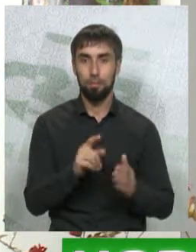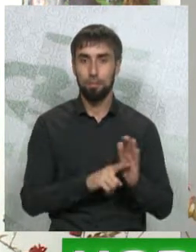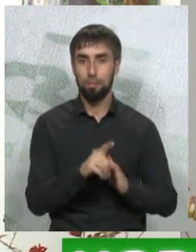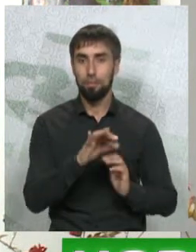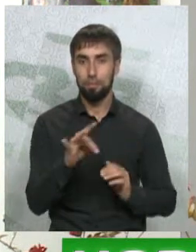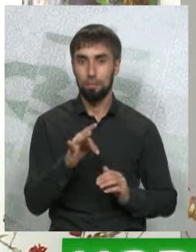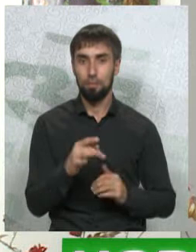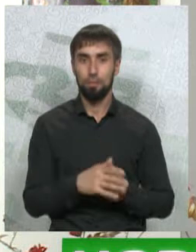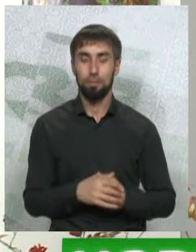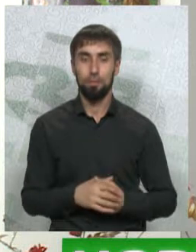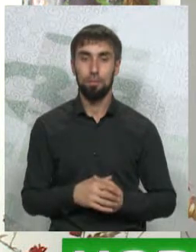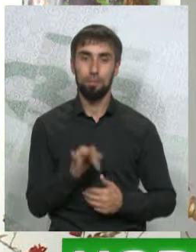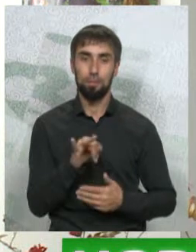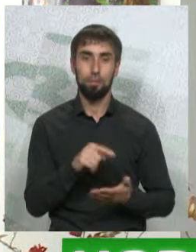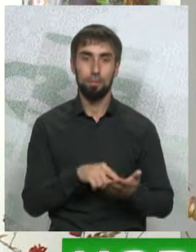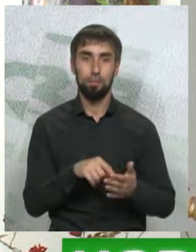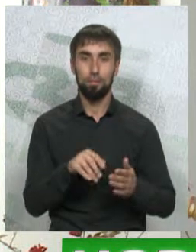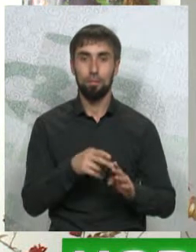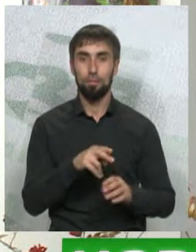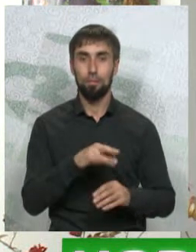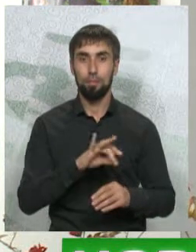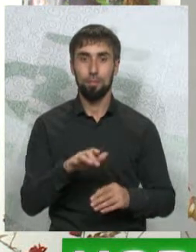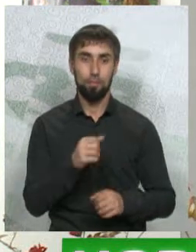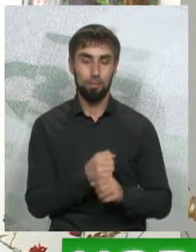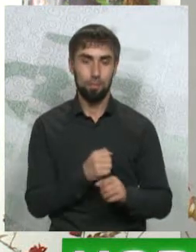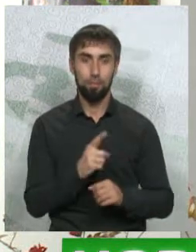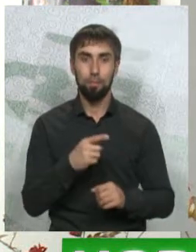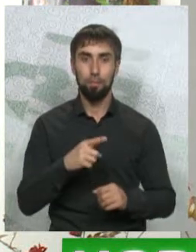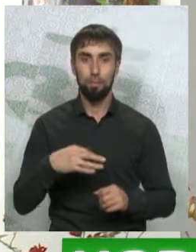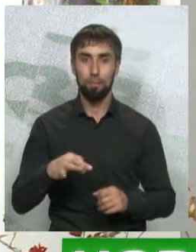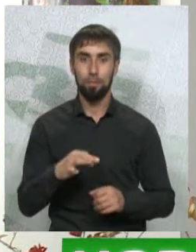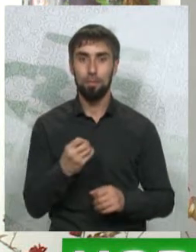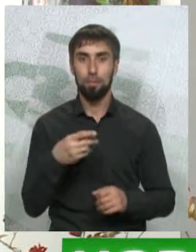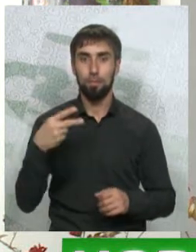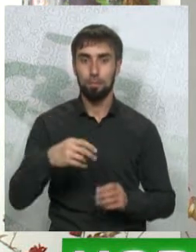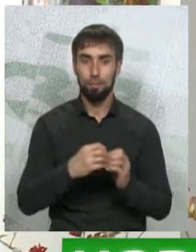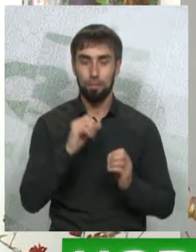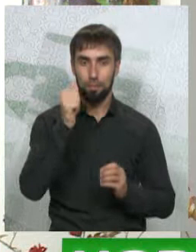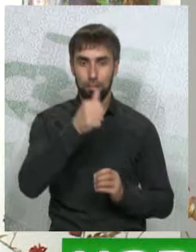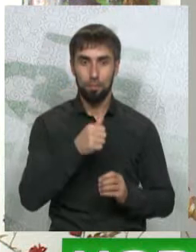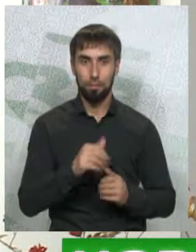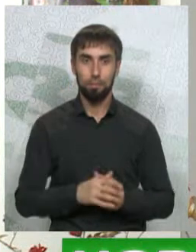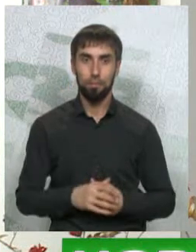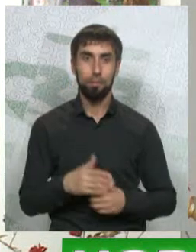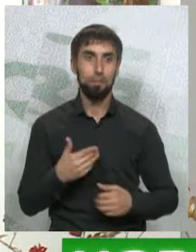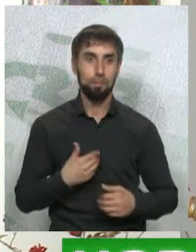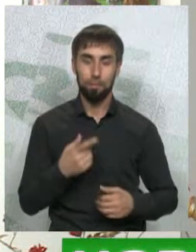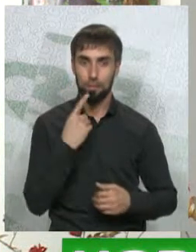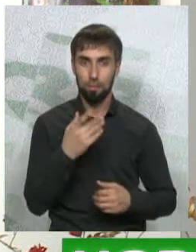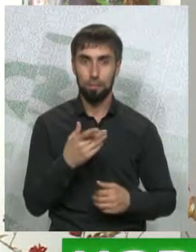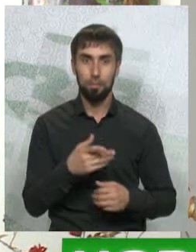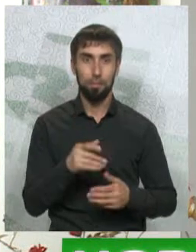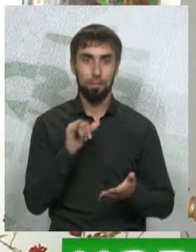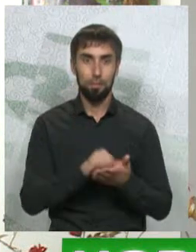помощью платформы Туба и напечатали эти прописи. Почему? Потому что еще в 2010 году наш язык